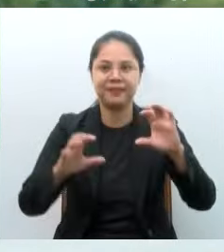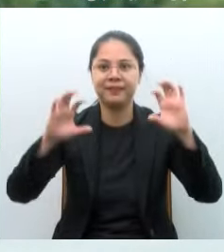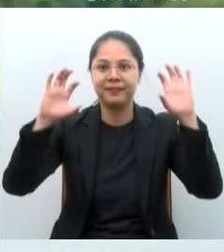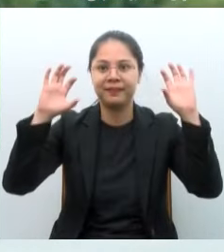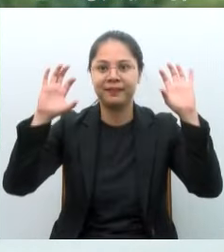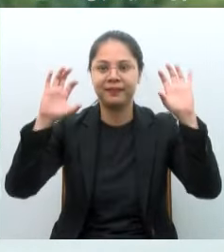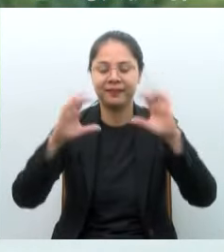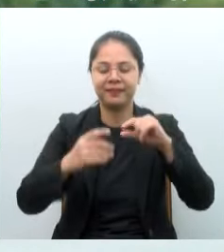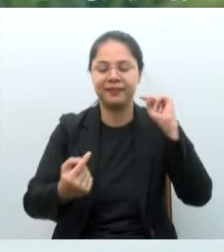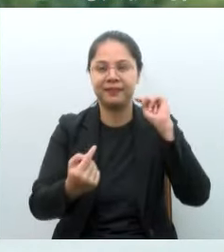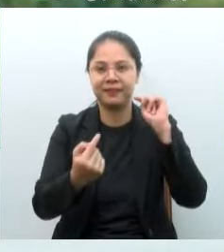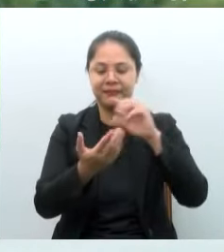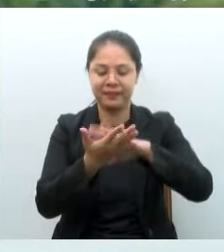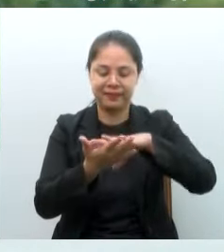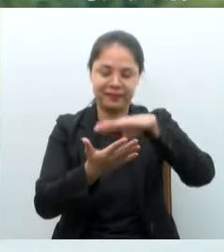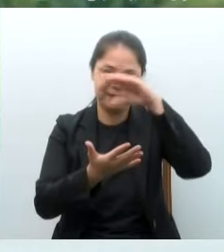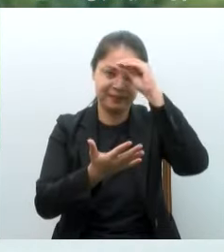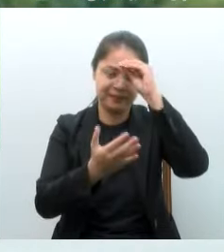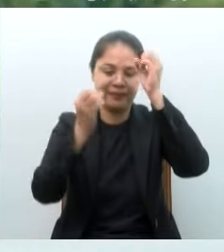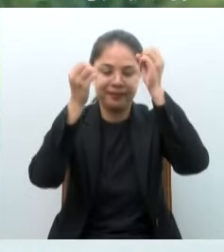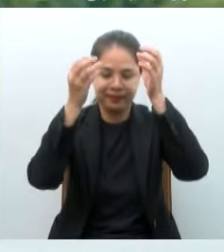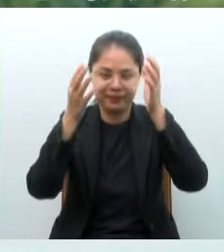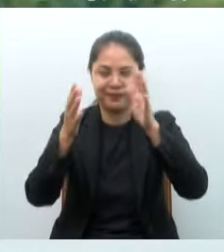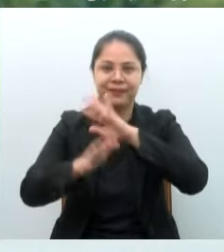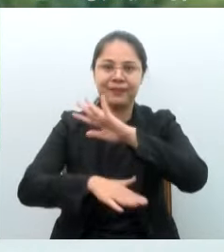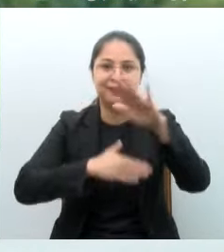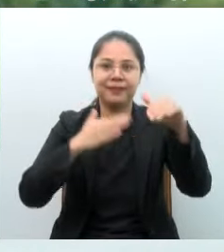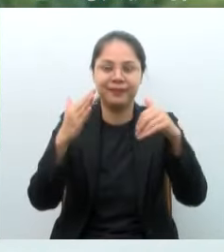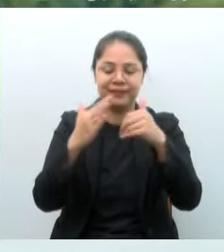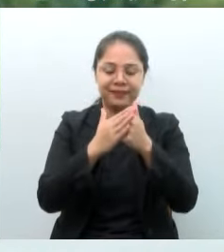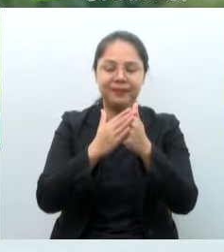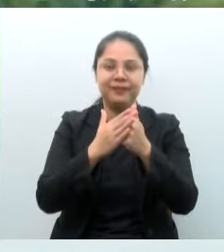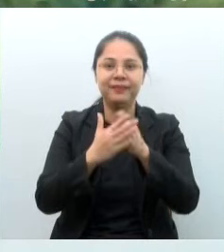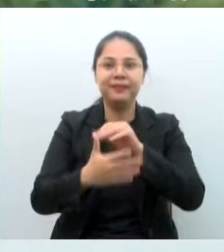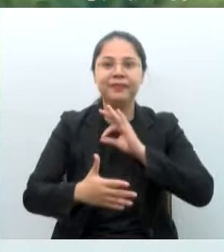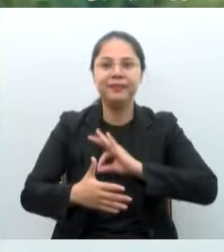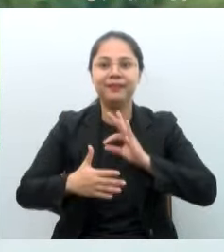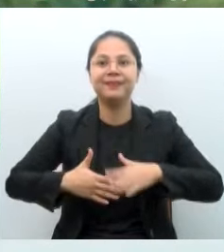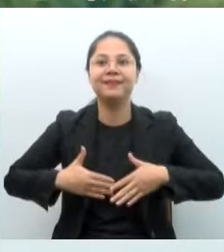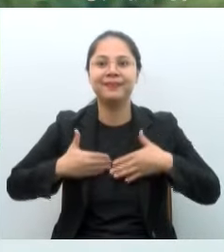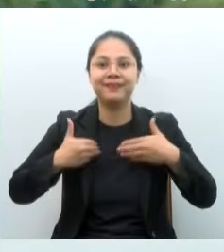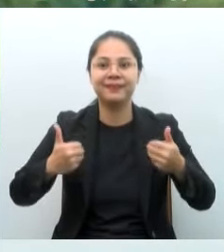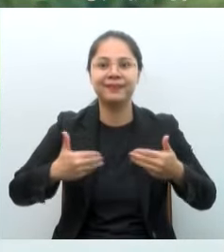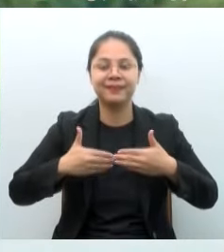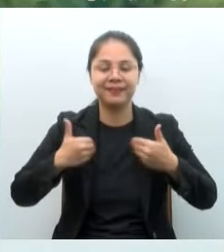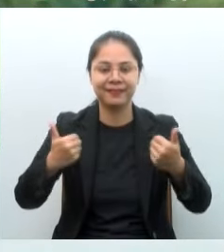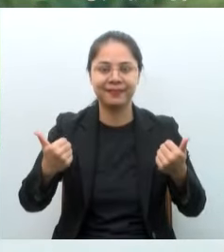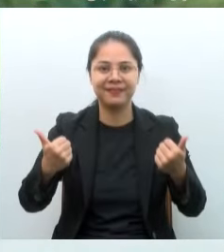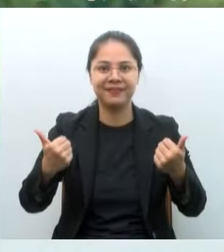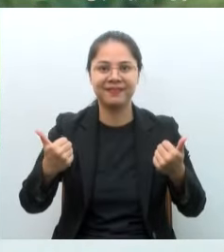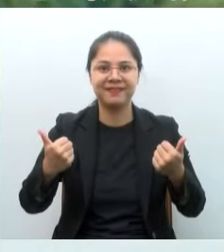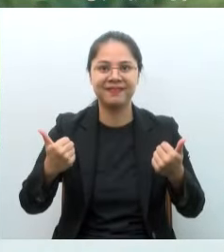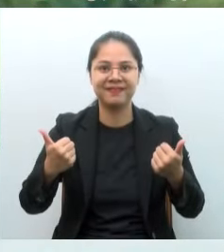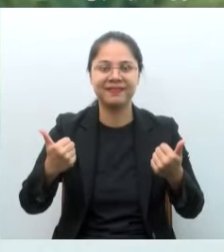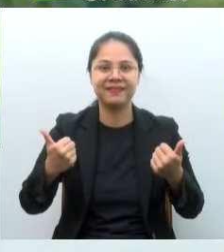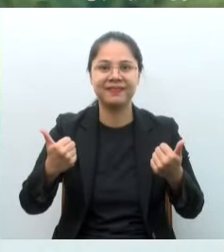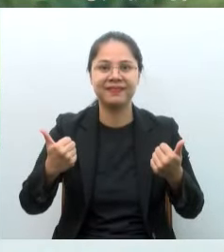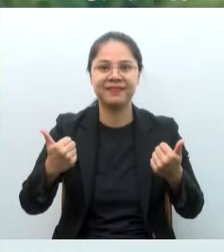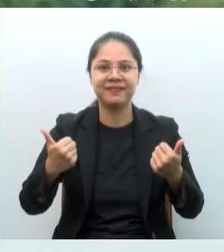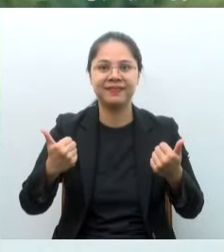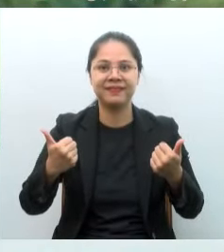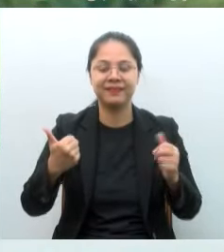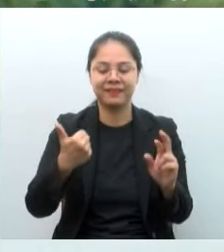าที่เคารพทุกท่านนะครับวันนี้ก่อนอื่นก็ต้องขอแสดงความยินดีล่วงหน้านะครับกับท่านว่าที่รอง